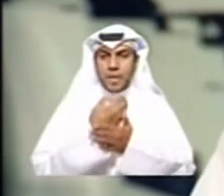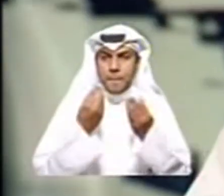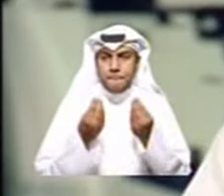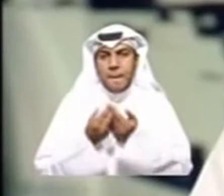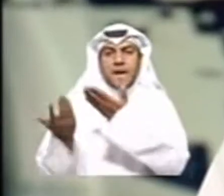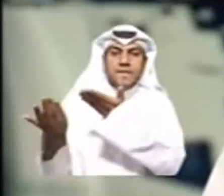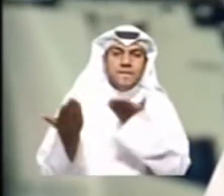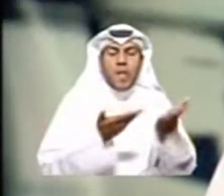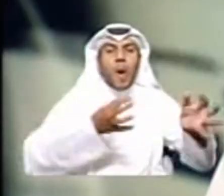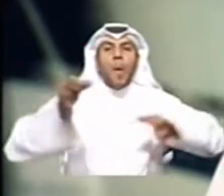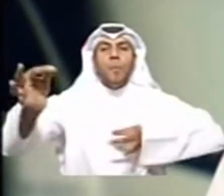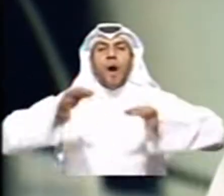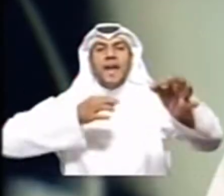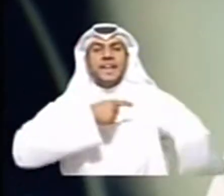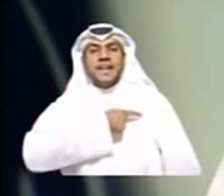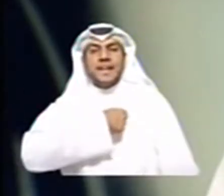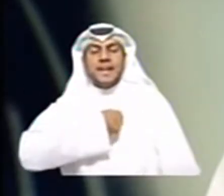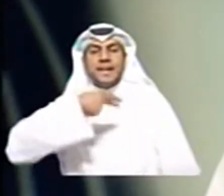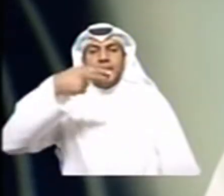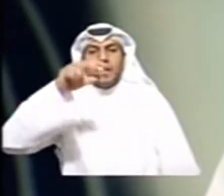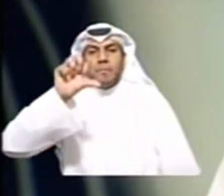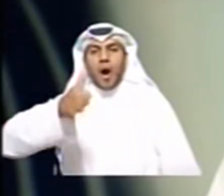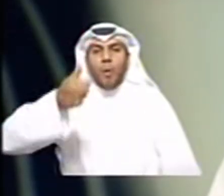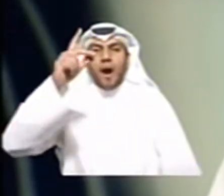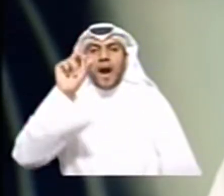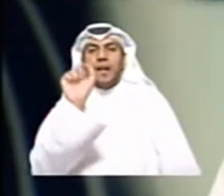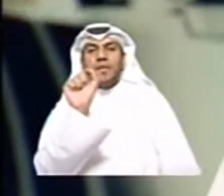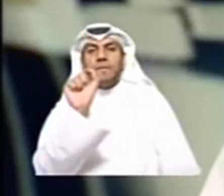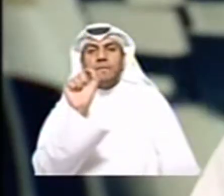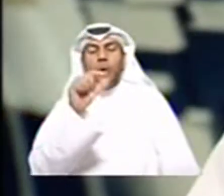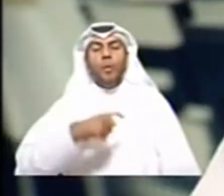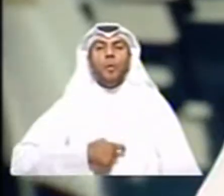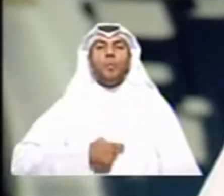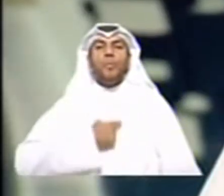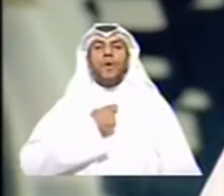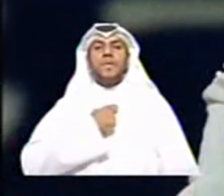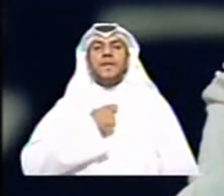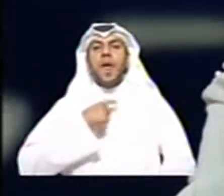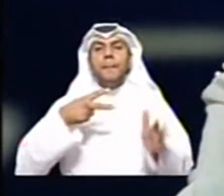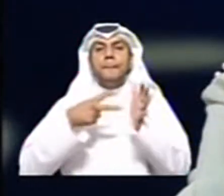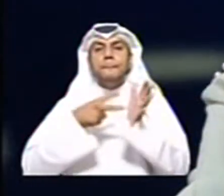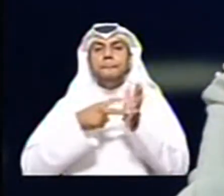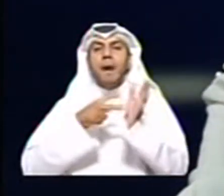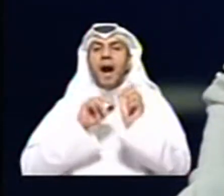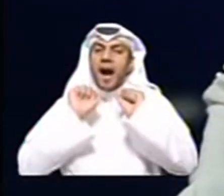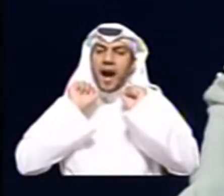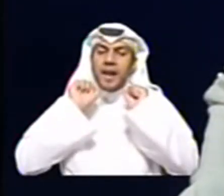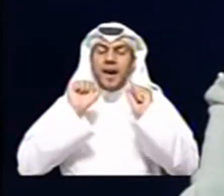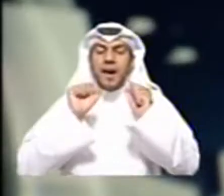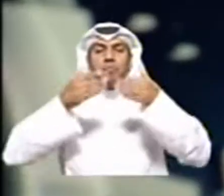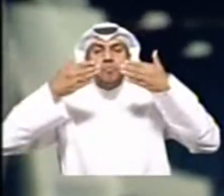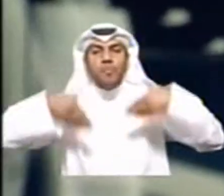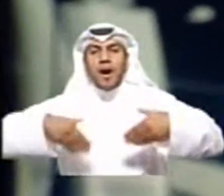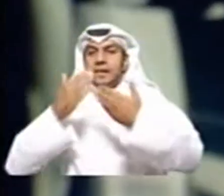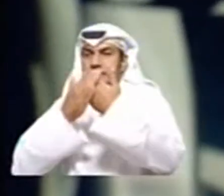الاستديو المهندسة عواطف سلمان، مدير معهد البناء البشري لتدريب فئات الرعاية الاجتماعية.